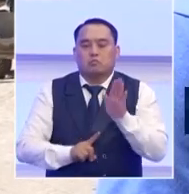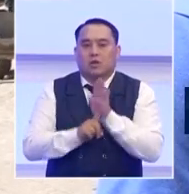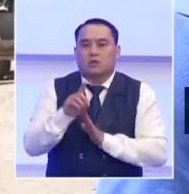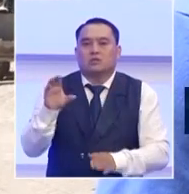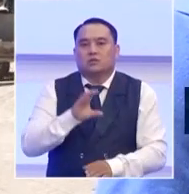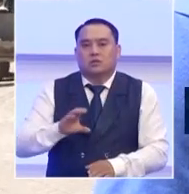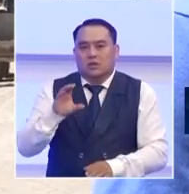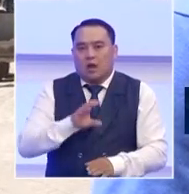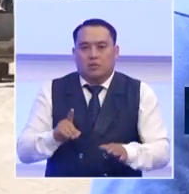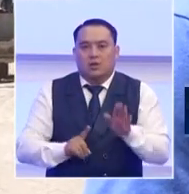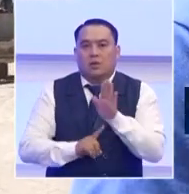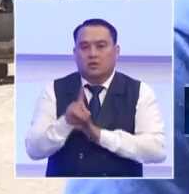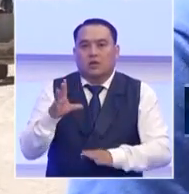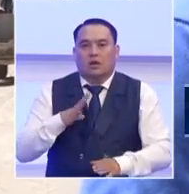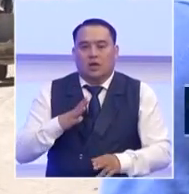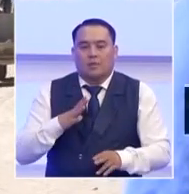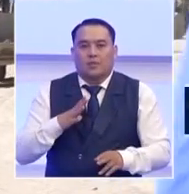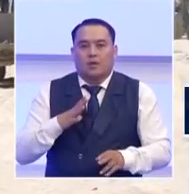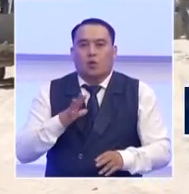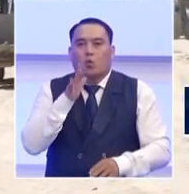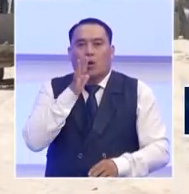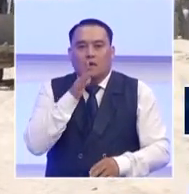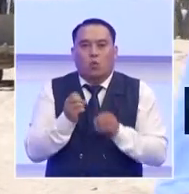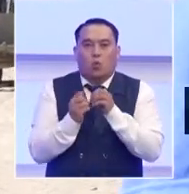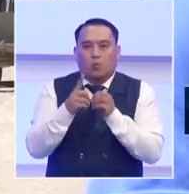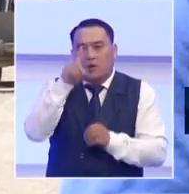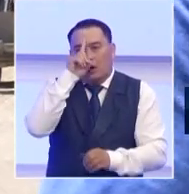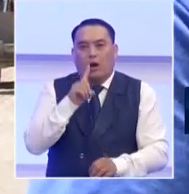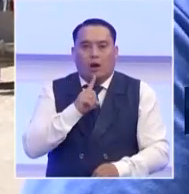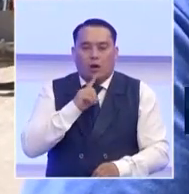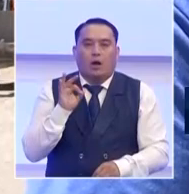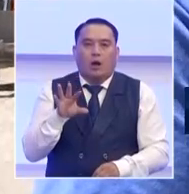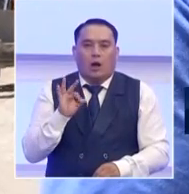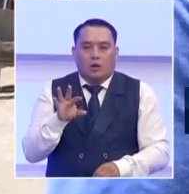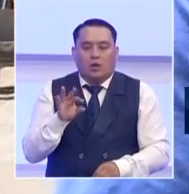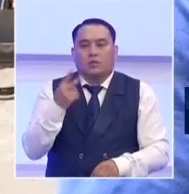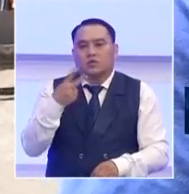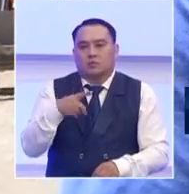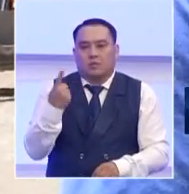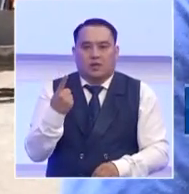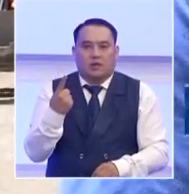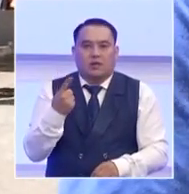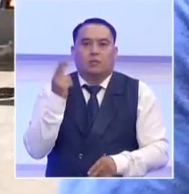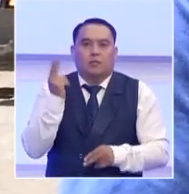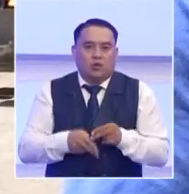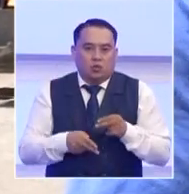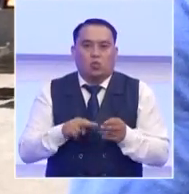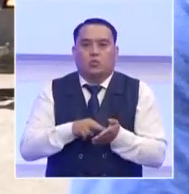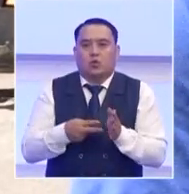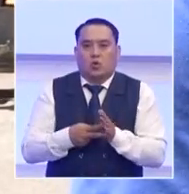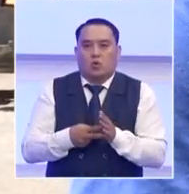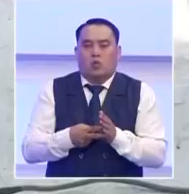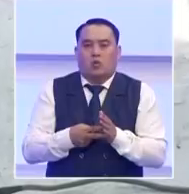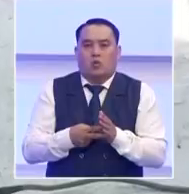сентябрьдің 20 күні басталды. Енді срок бойынша 11 ай болады бізде. Октябрьдің 21-і бітіруіміз керек. Енді